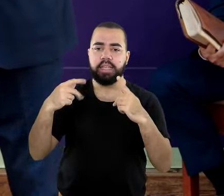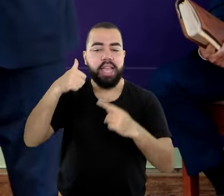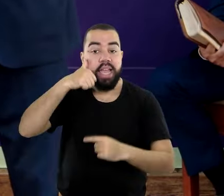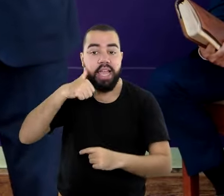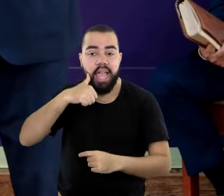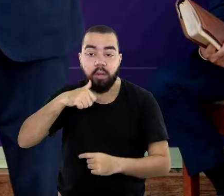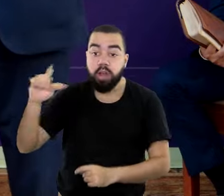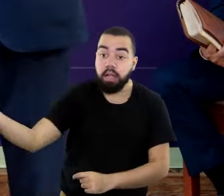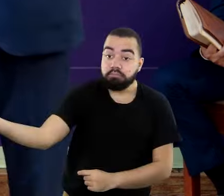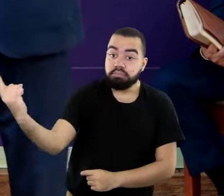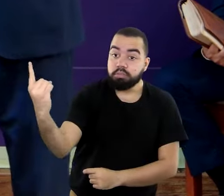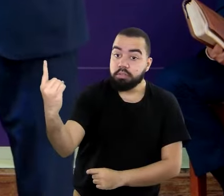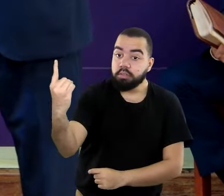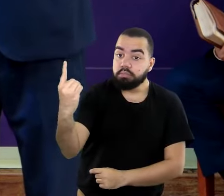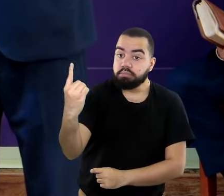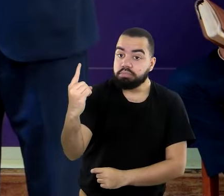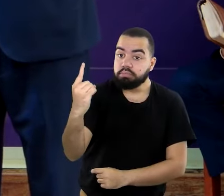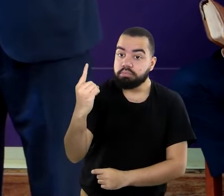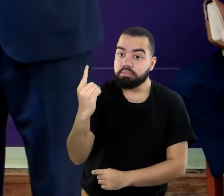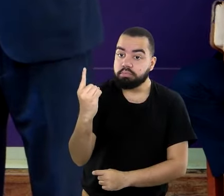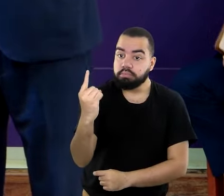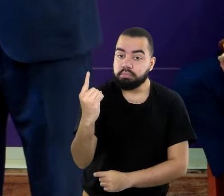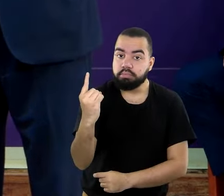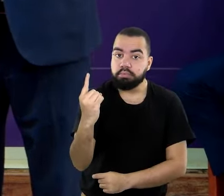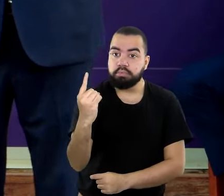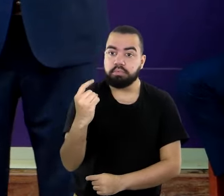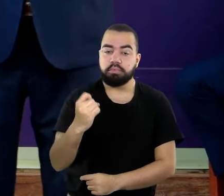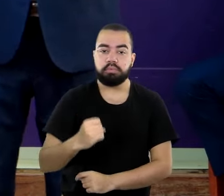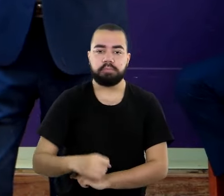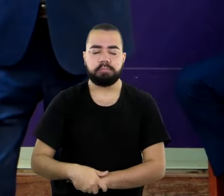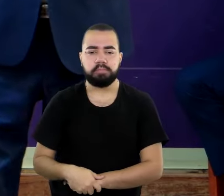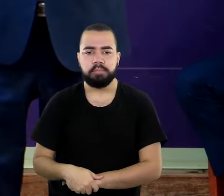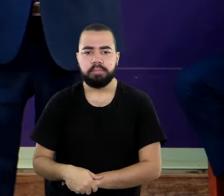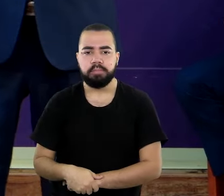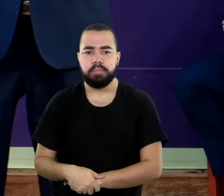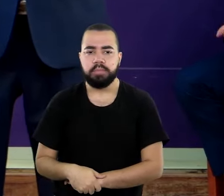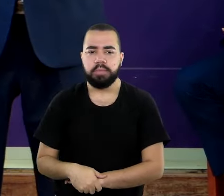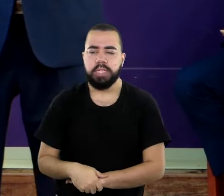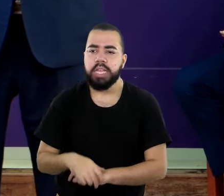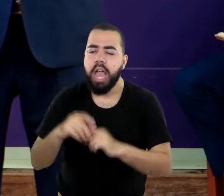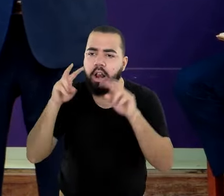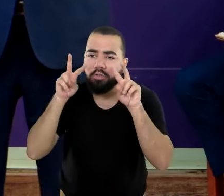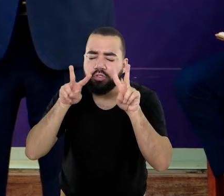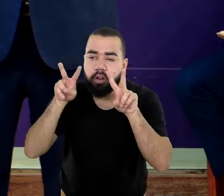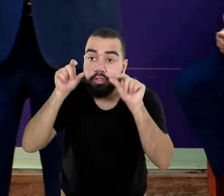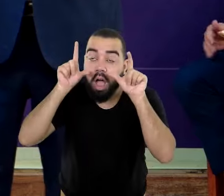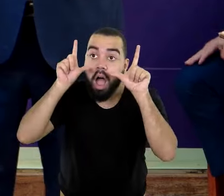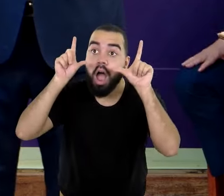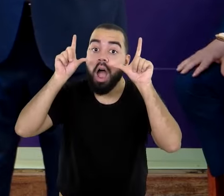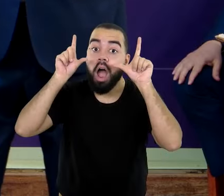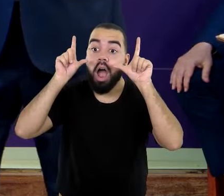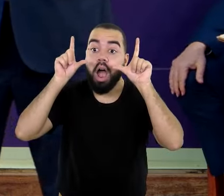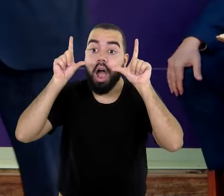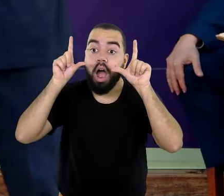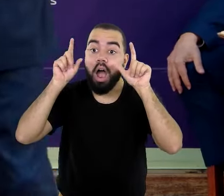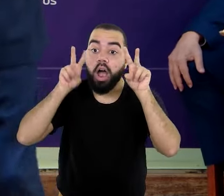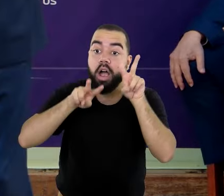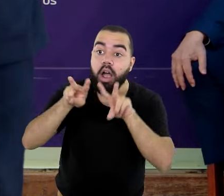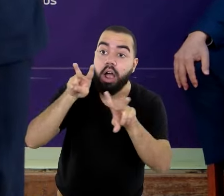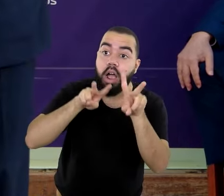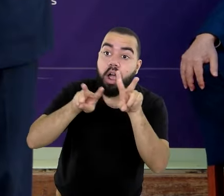aqui. 나를 왕방울 같이 눈을 크게 또 쳐다봤습니다. E ela assim com os olhos bem abertos estava assim me